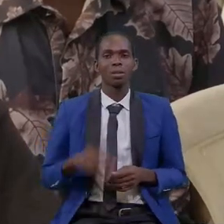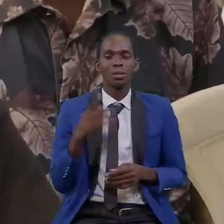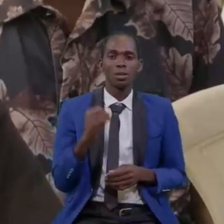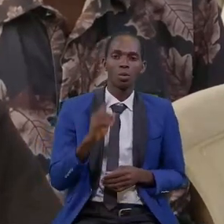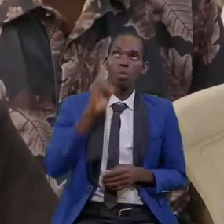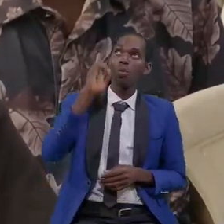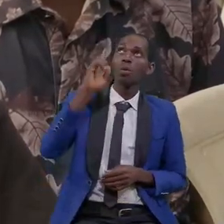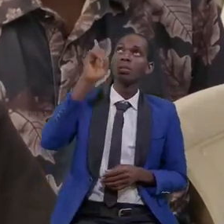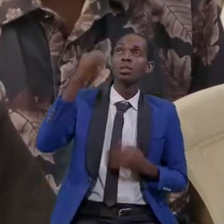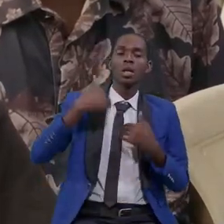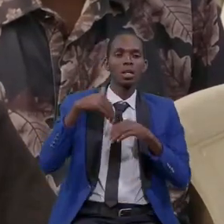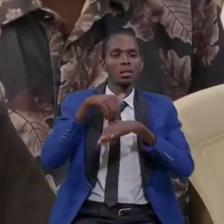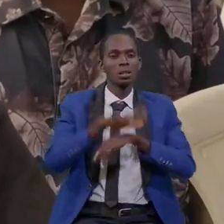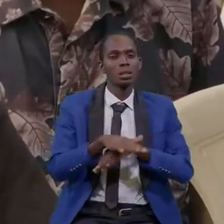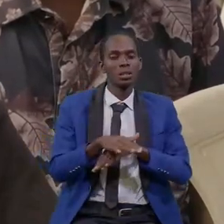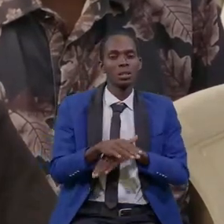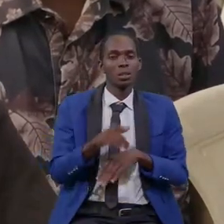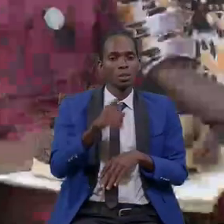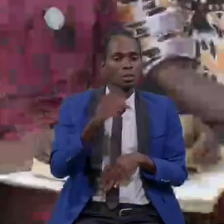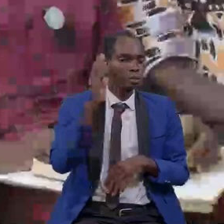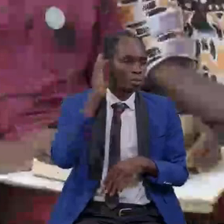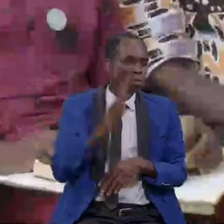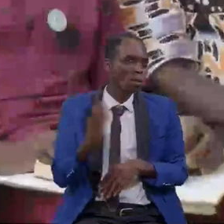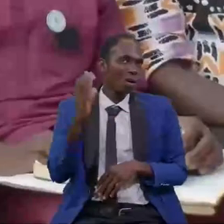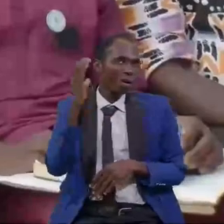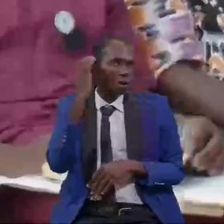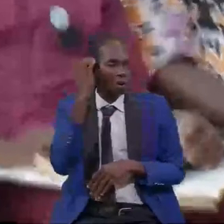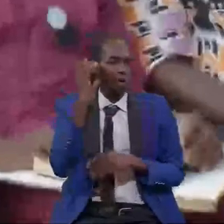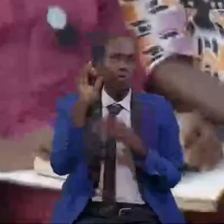celui qui l'a envoyé. Vous l'écouterez